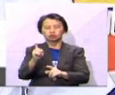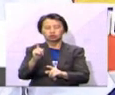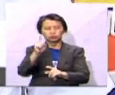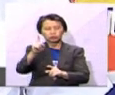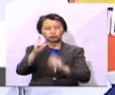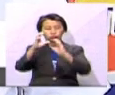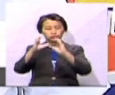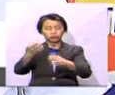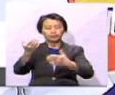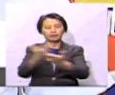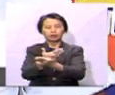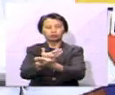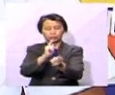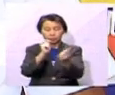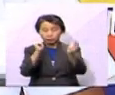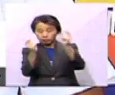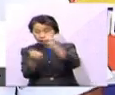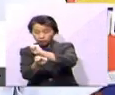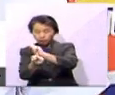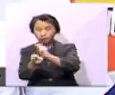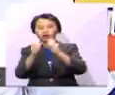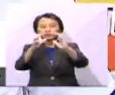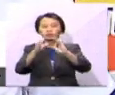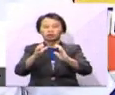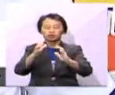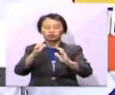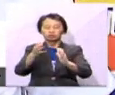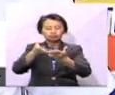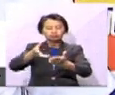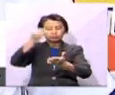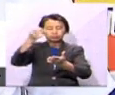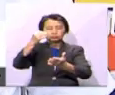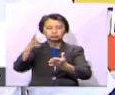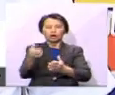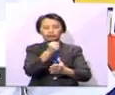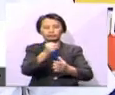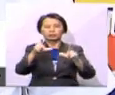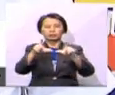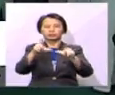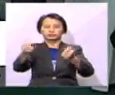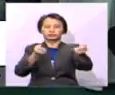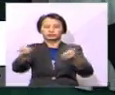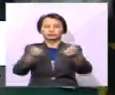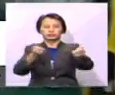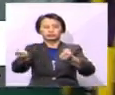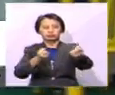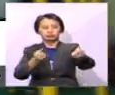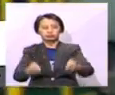pendekatan baru, transformasi lah dalam pembelajaran lesen kenderaan.